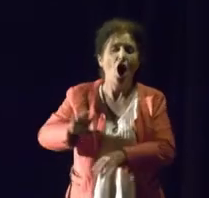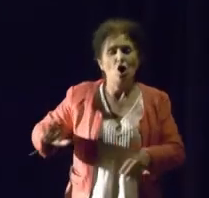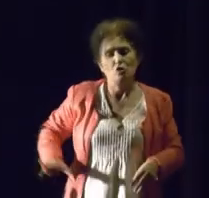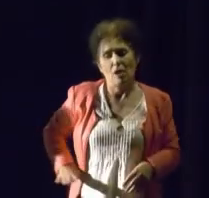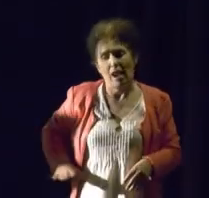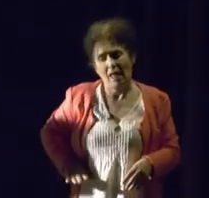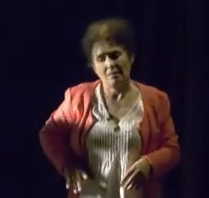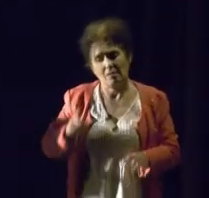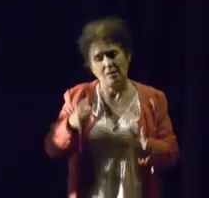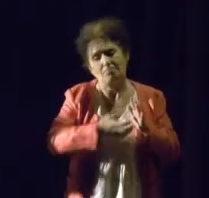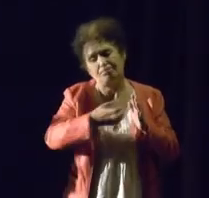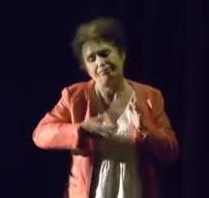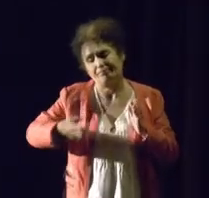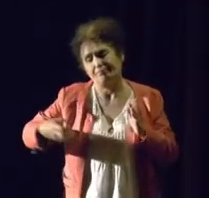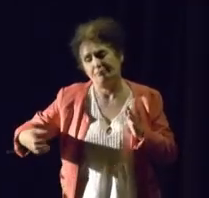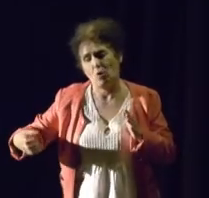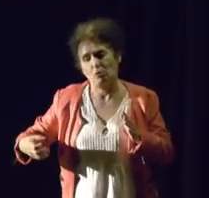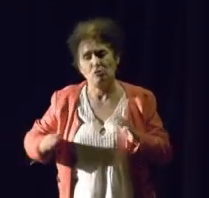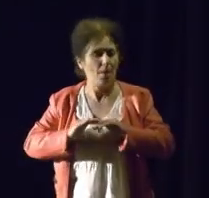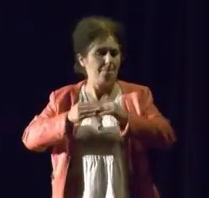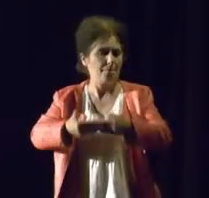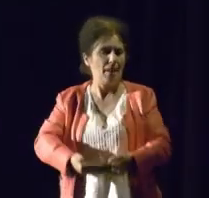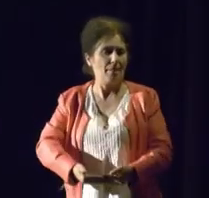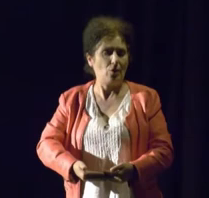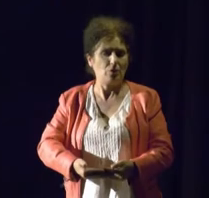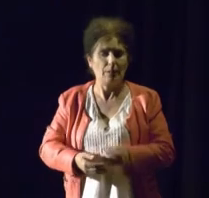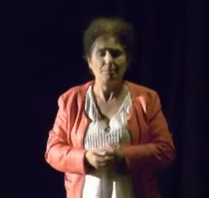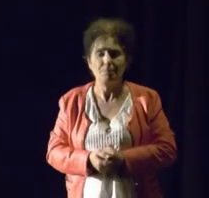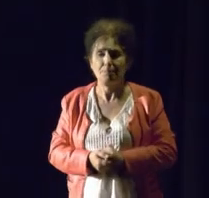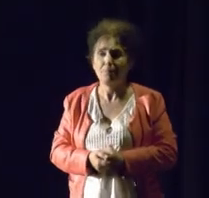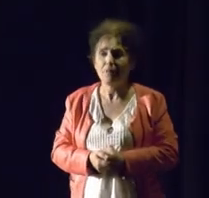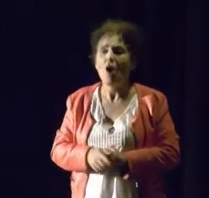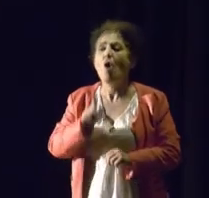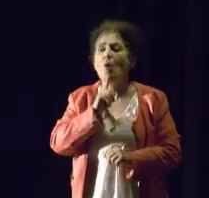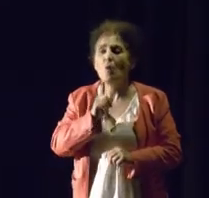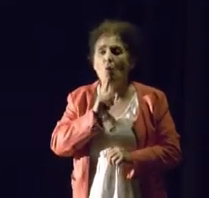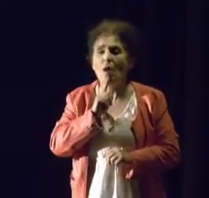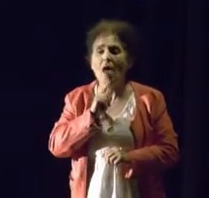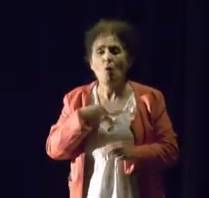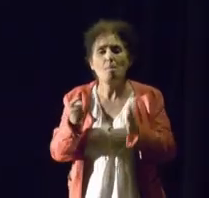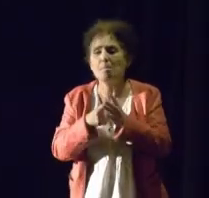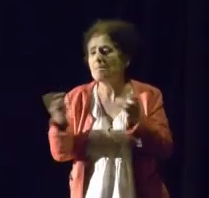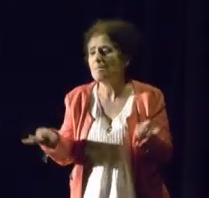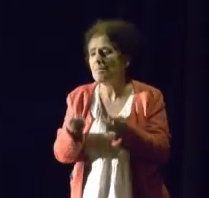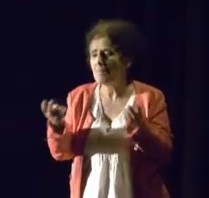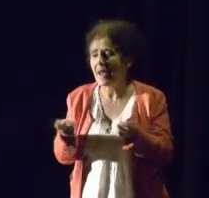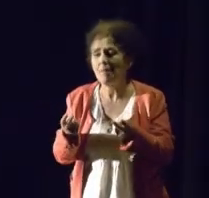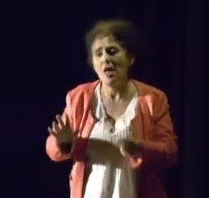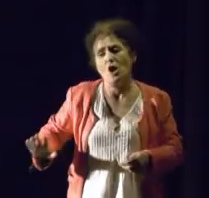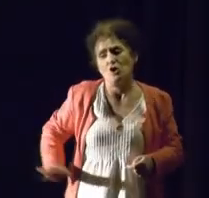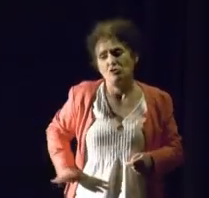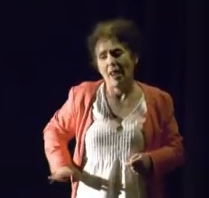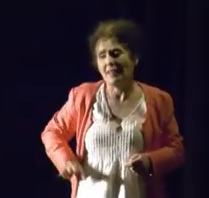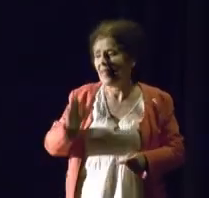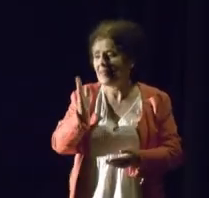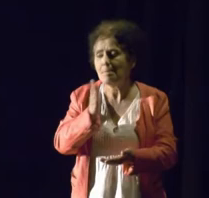жената да ја продолжи бременоста. Она која што го бараме е жената